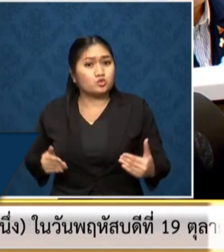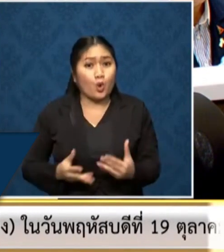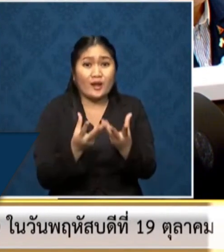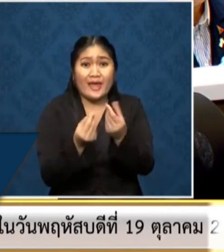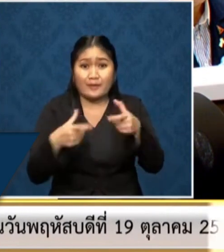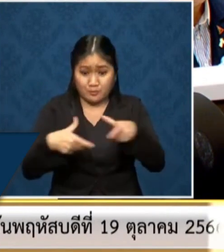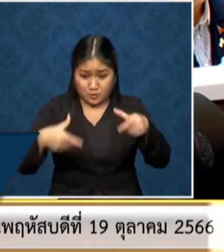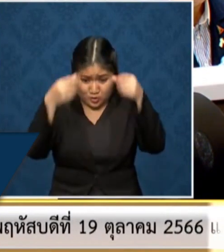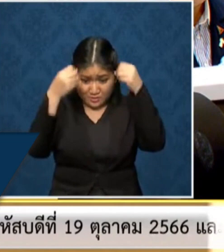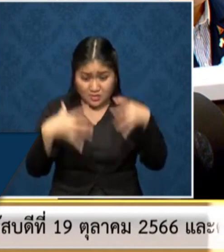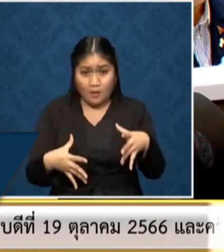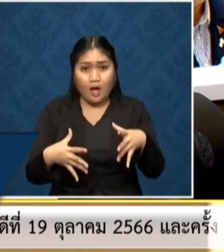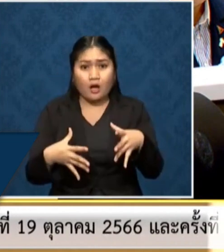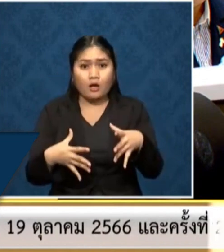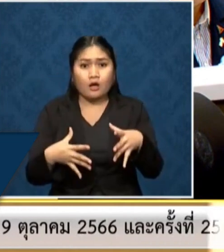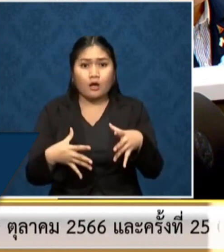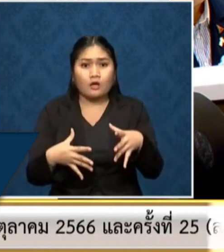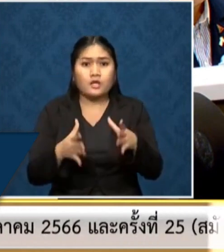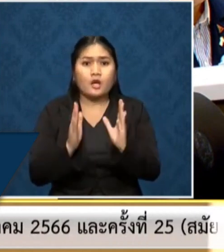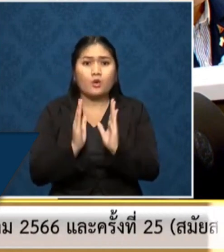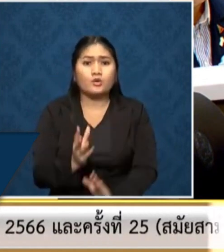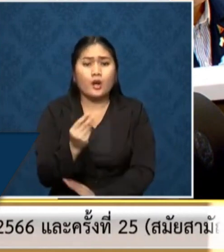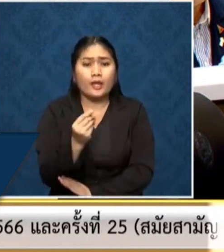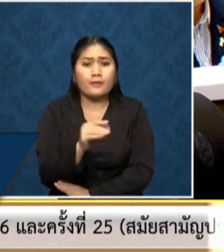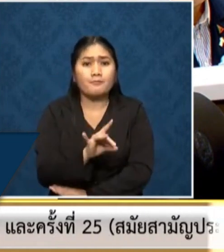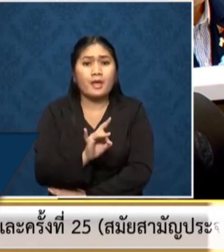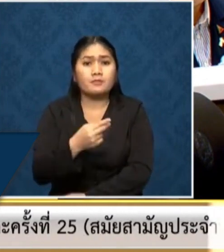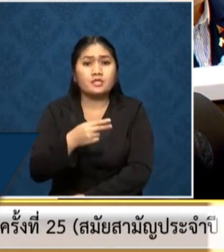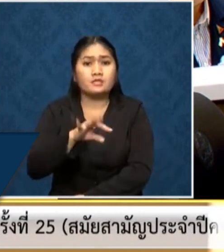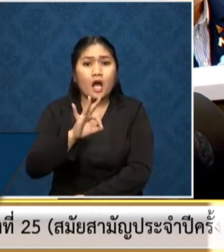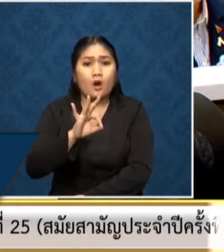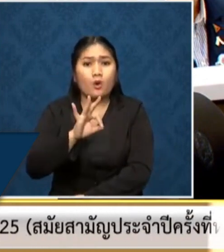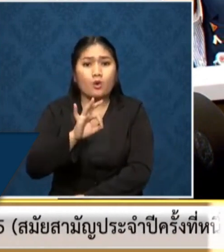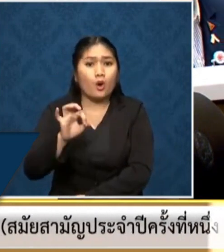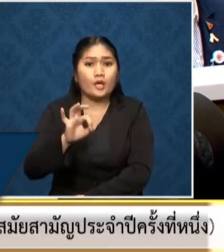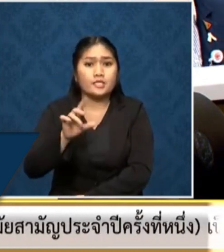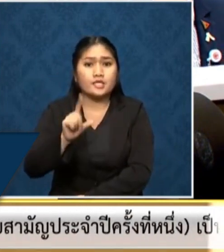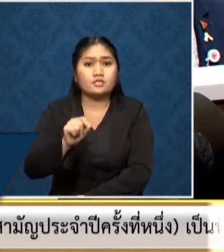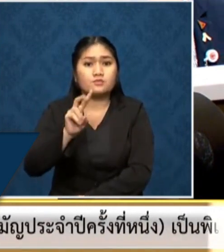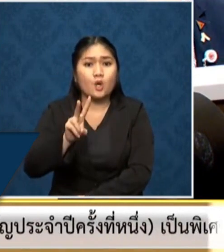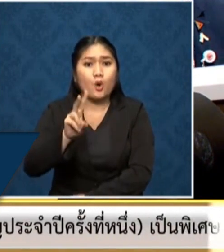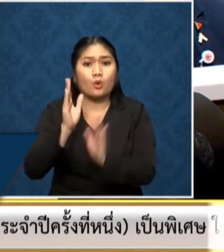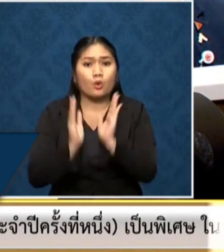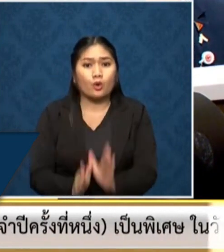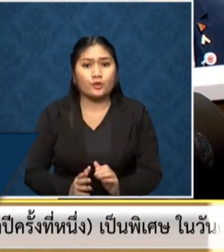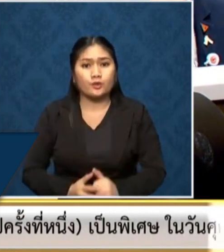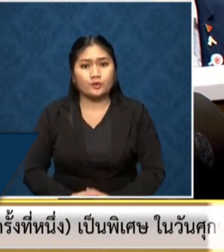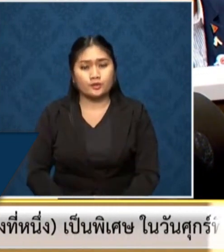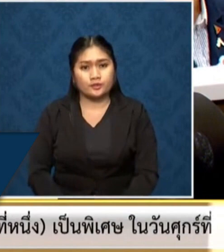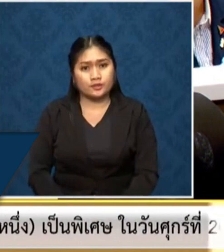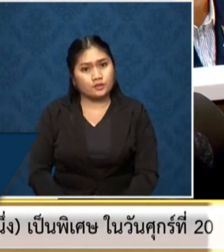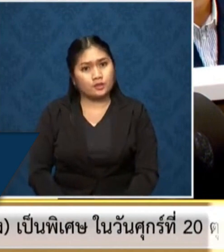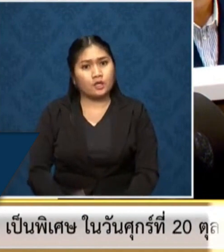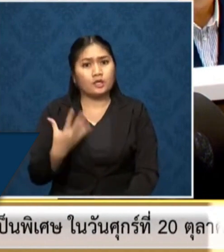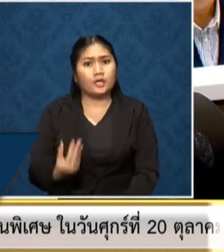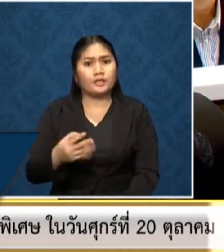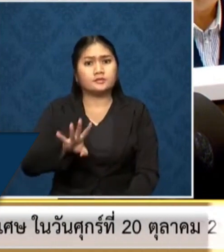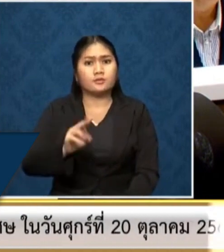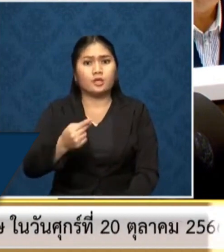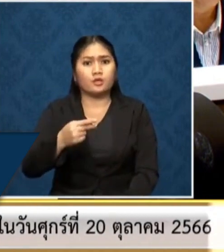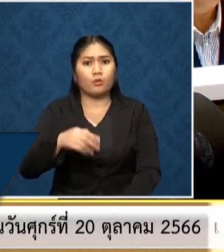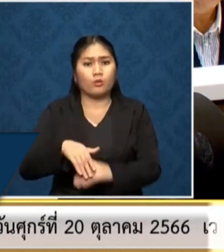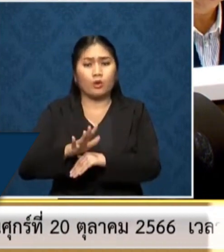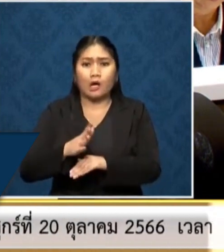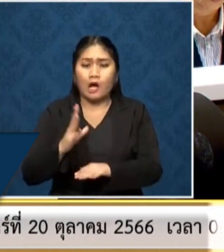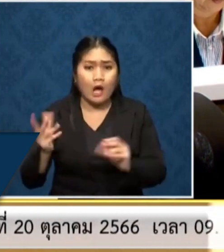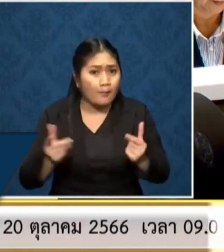ข 13 บรักได้แค่ 8,922 คนอี 4,000 คนหไปไหนคร